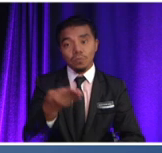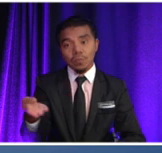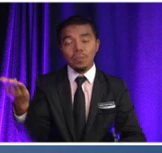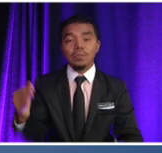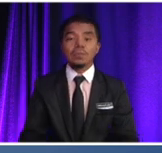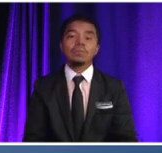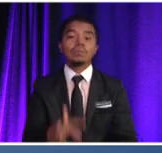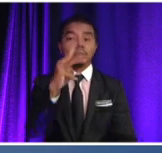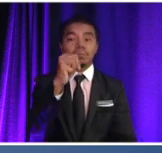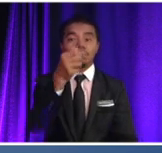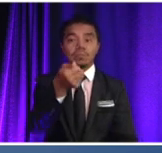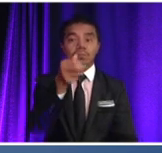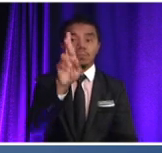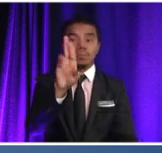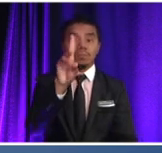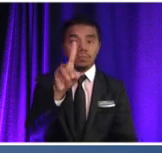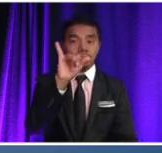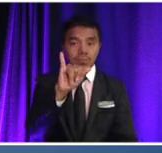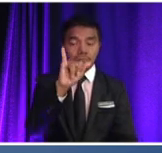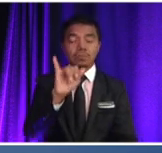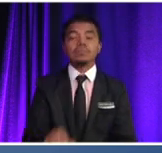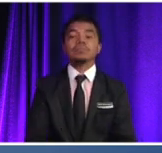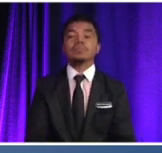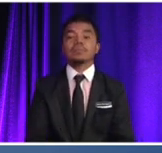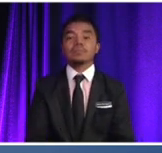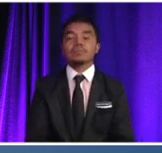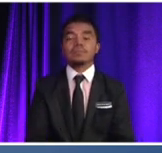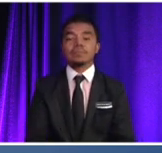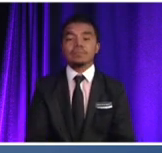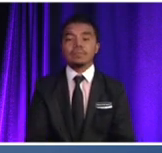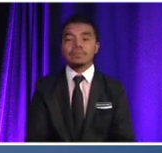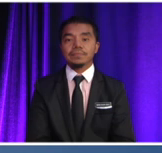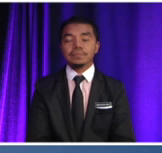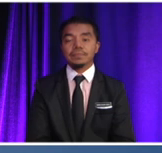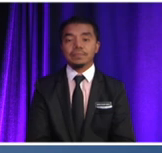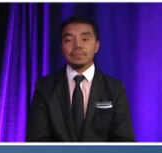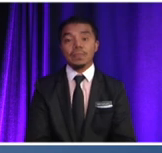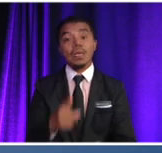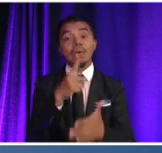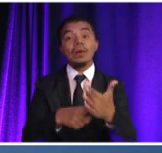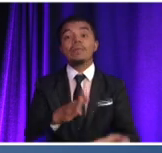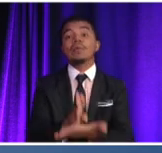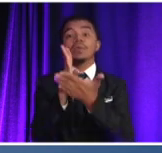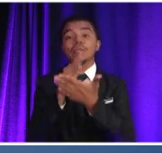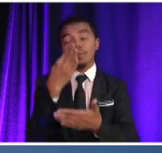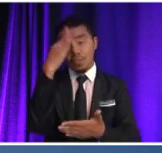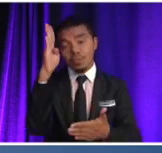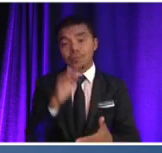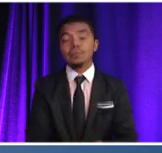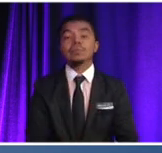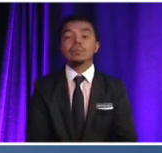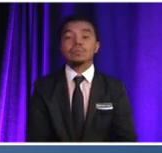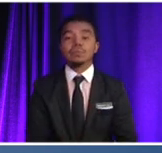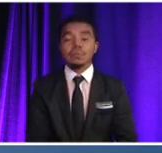Mardi Institut penyelidikan dan kemajuan pertanian Malaysia jadi apa bantuan yang mereka bagi melaksanakan kajian dan